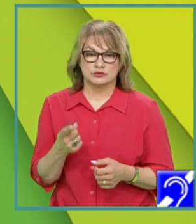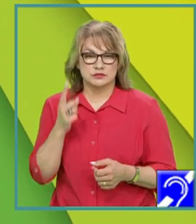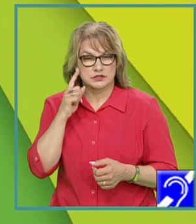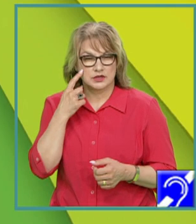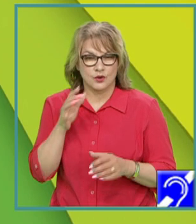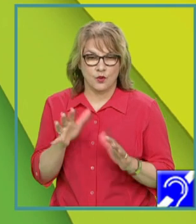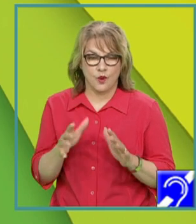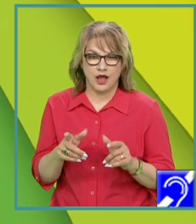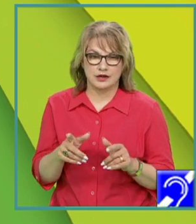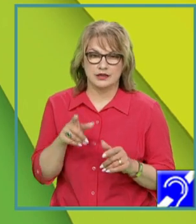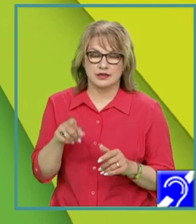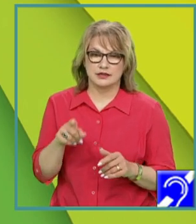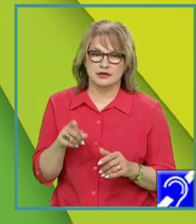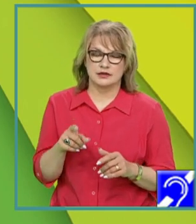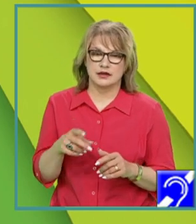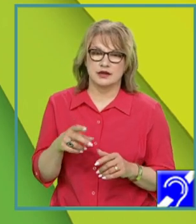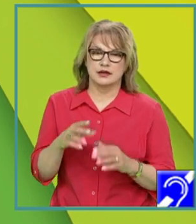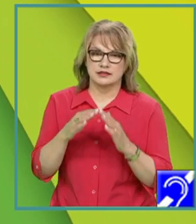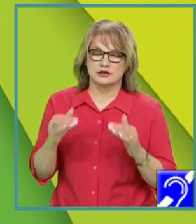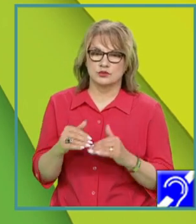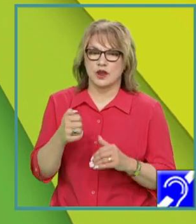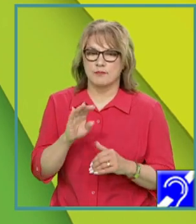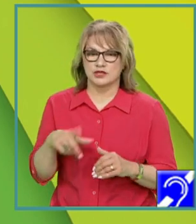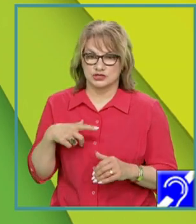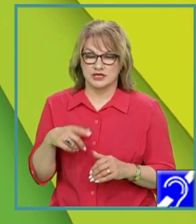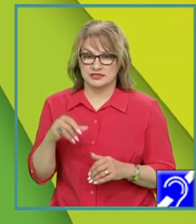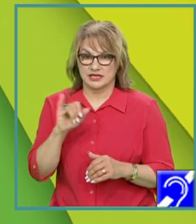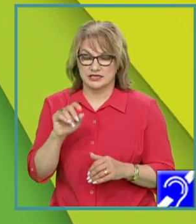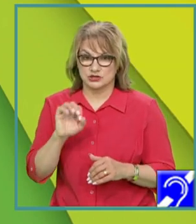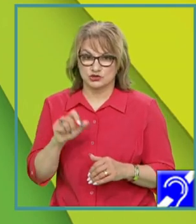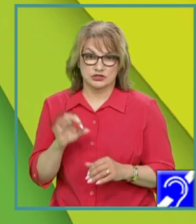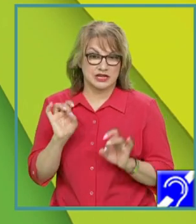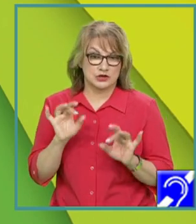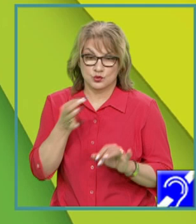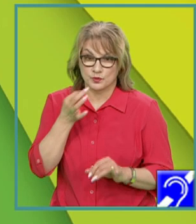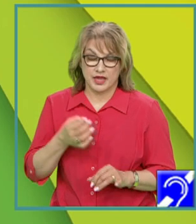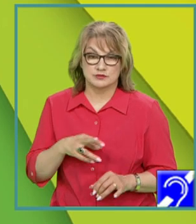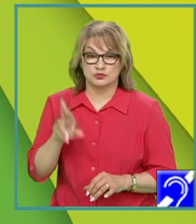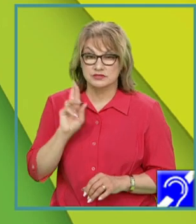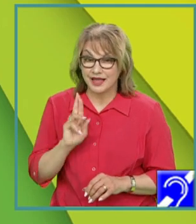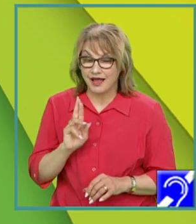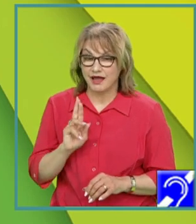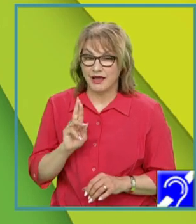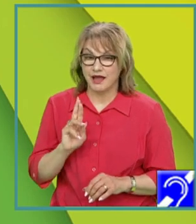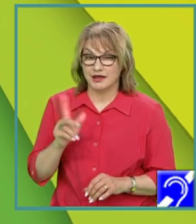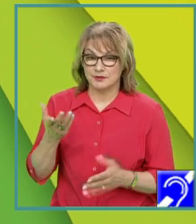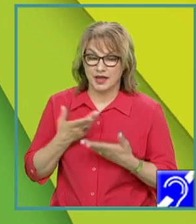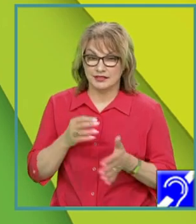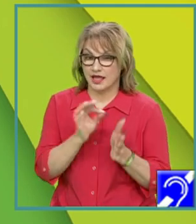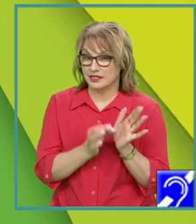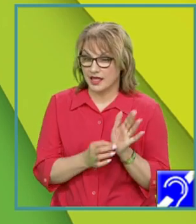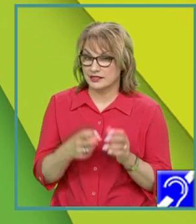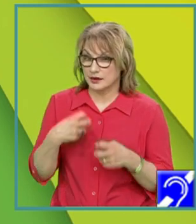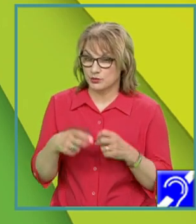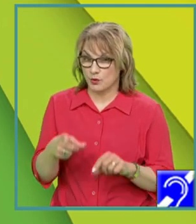problemă că triunghiul ABC este isoscel nu na spus dar nea dat datele problemei